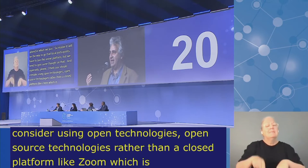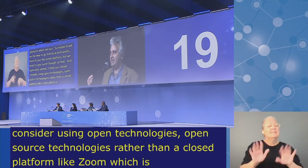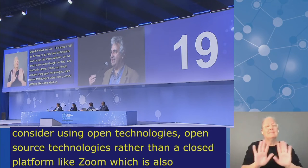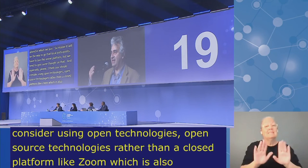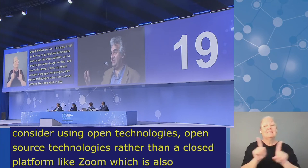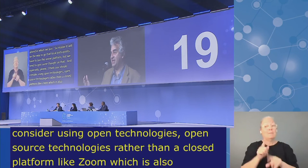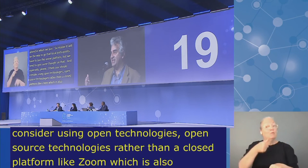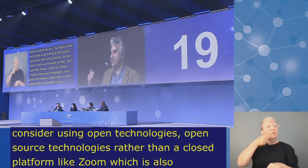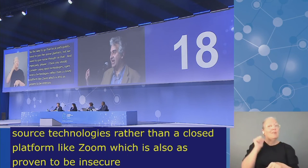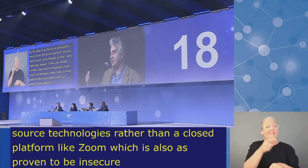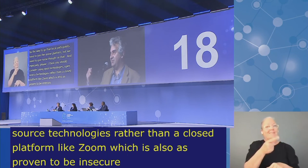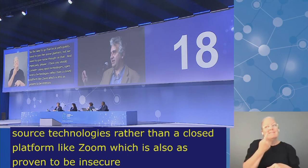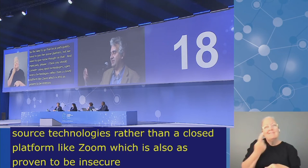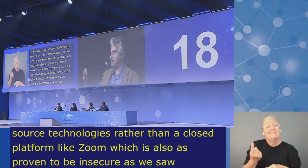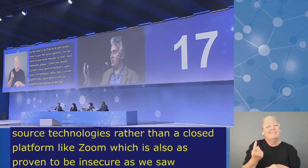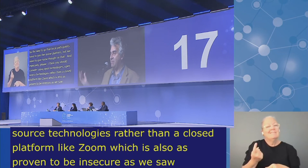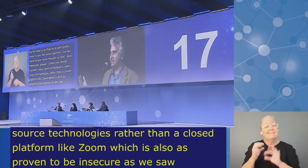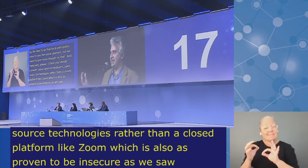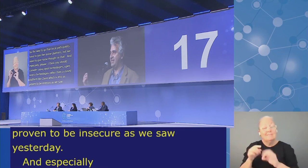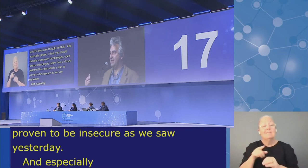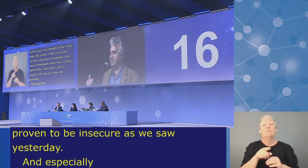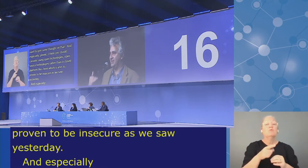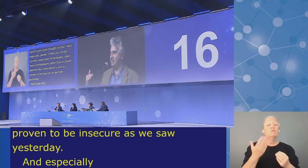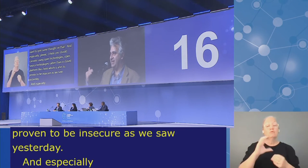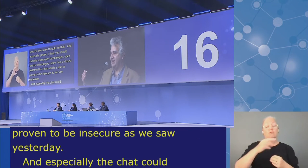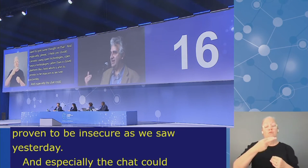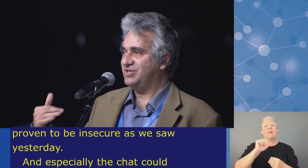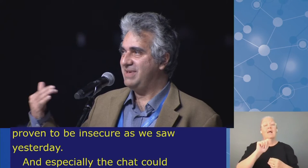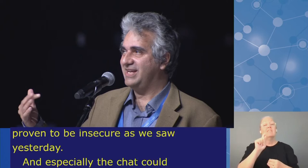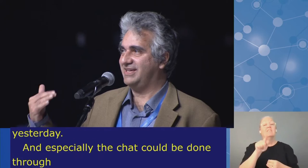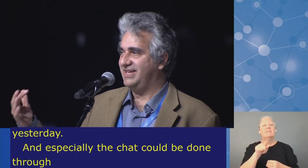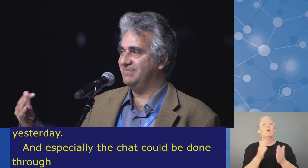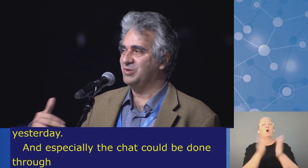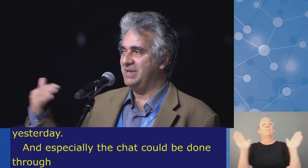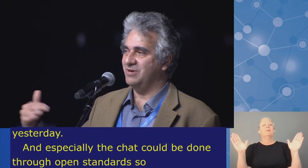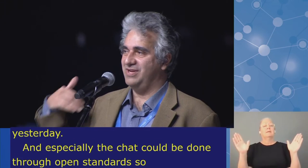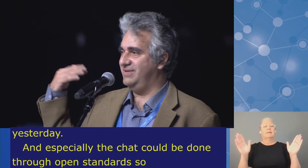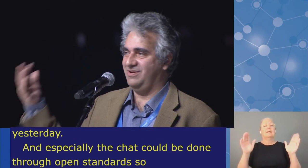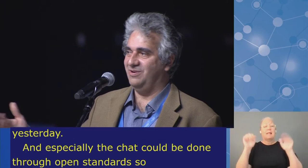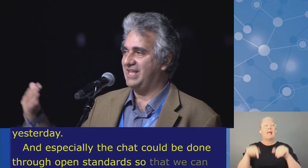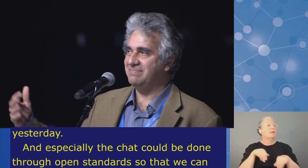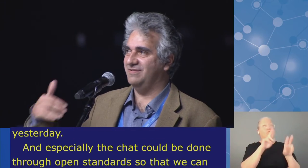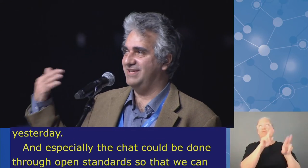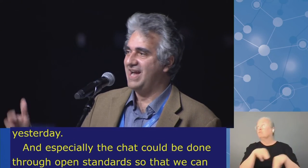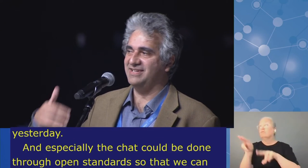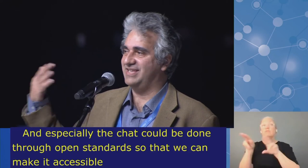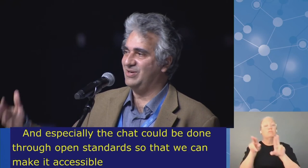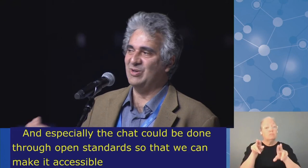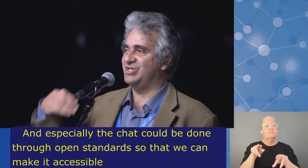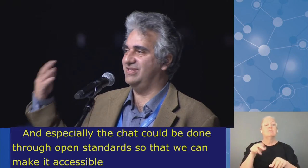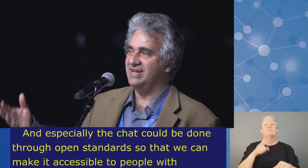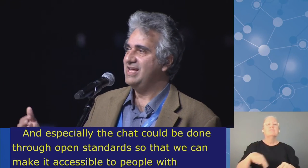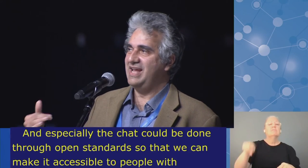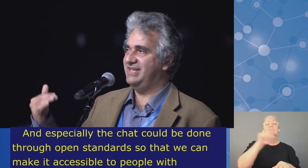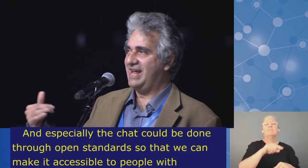что я считаю, что те, кто присутствует на месте, не получили должного внимания. Давайте